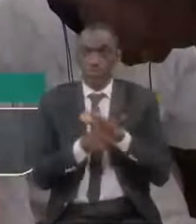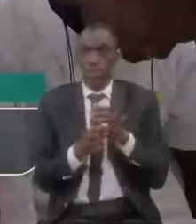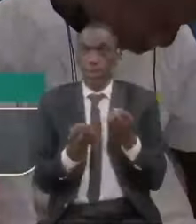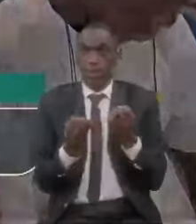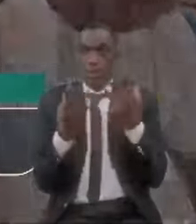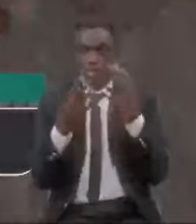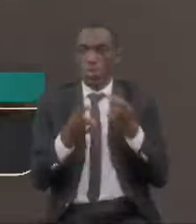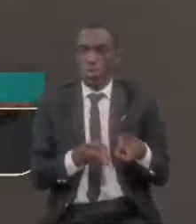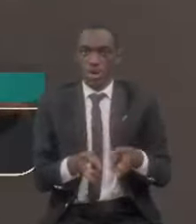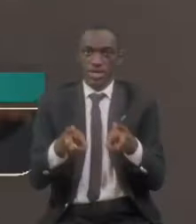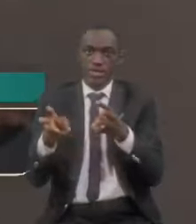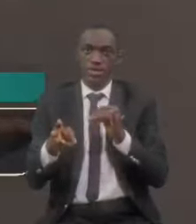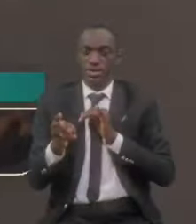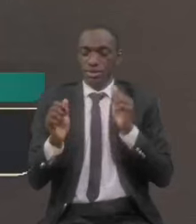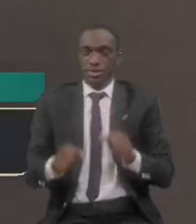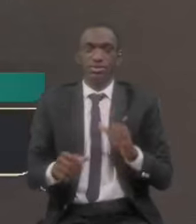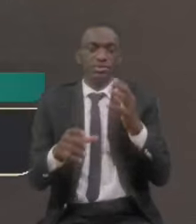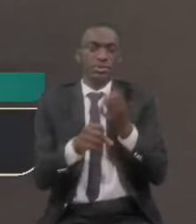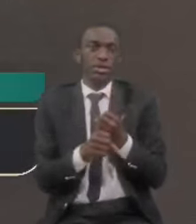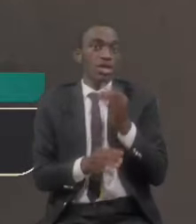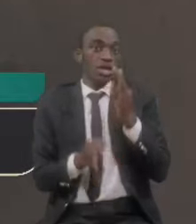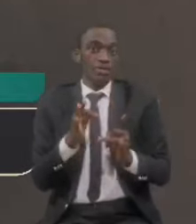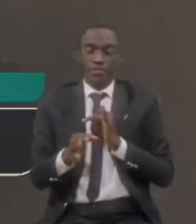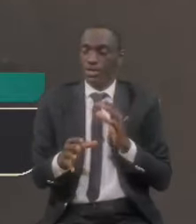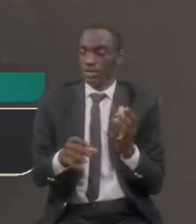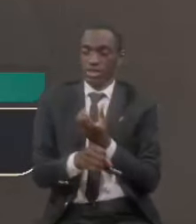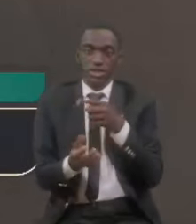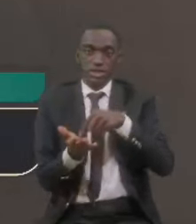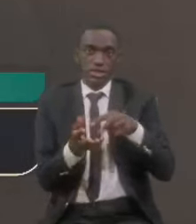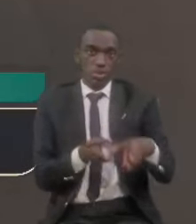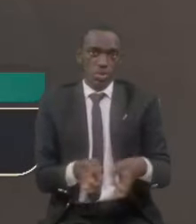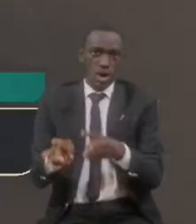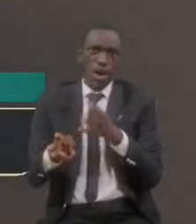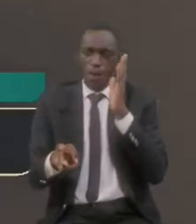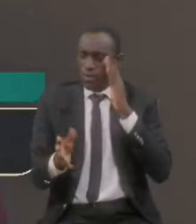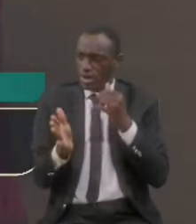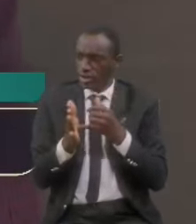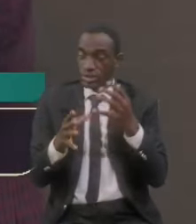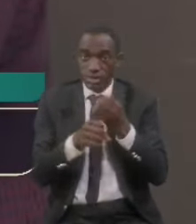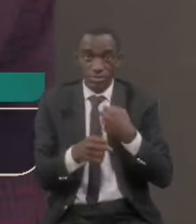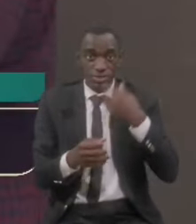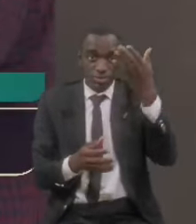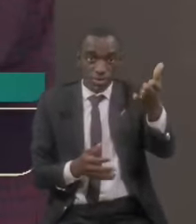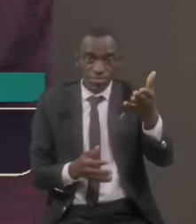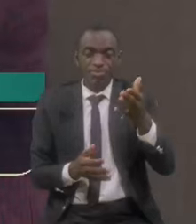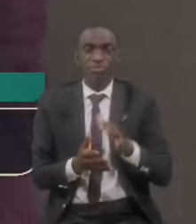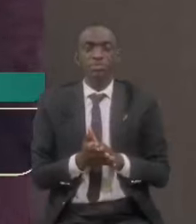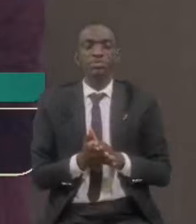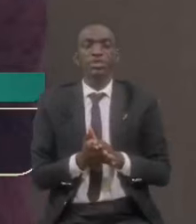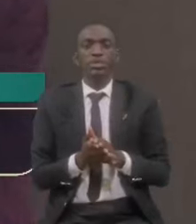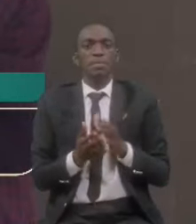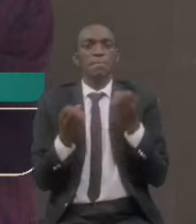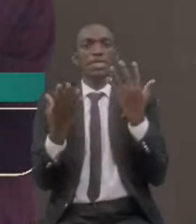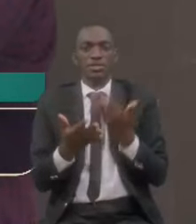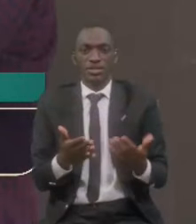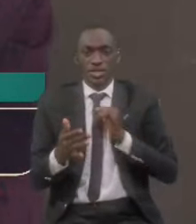Si je passe par ce chemin, est-ce que ça va m'amener à destination? C'est que je suis réfléchi. Il y a plusieurs choses que je peux faire. Si je le